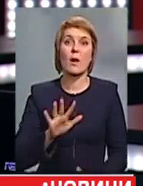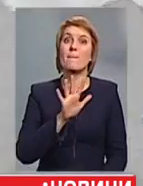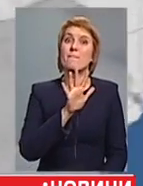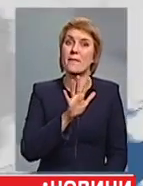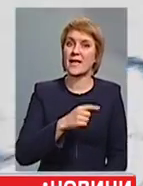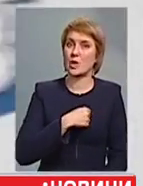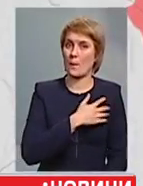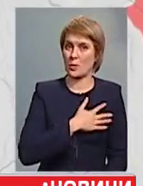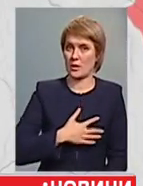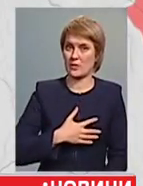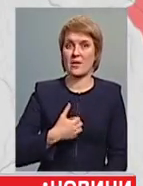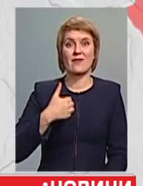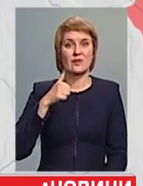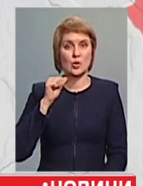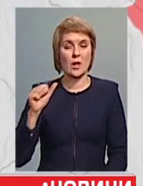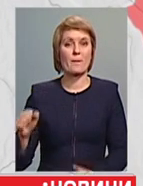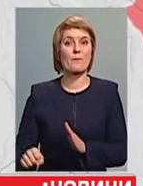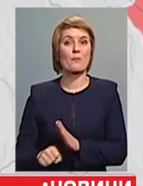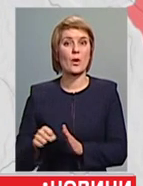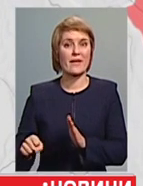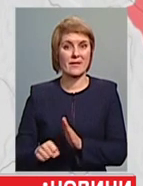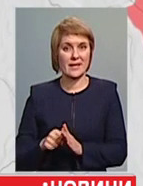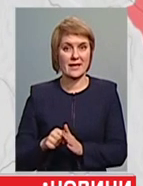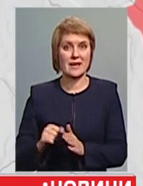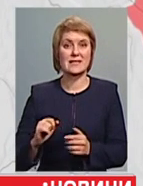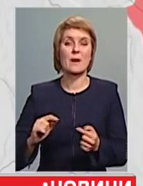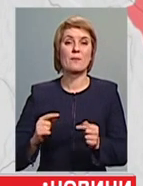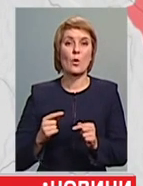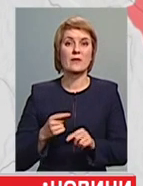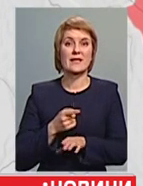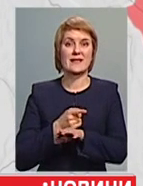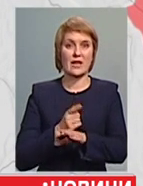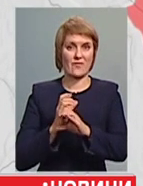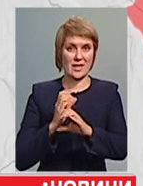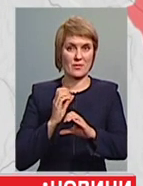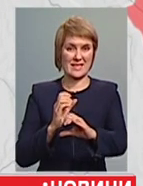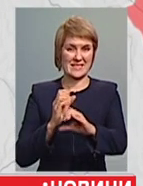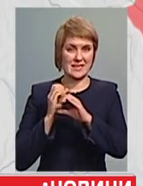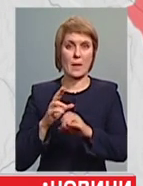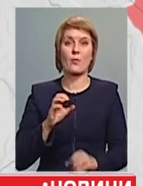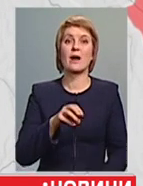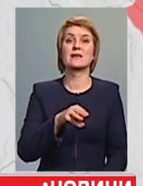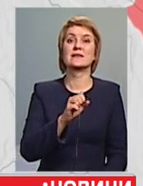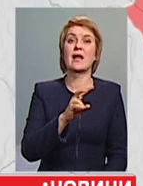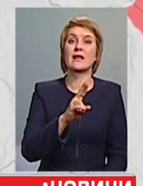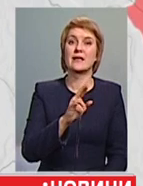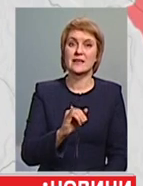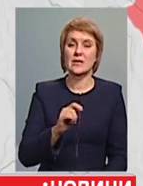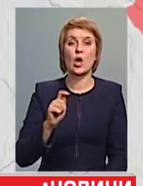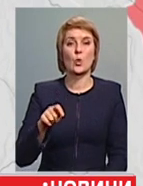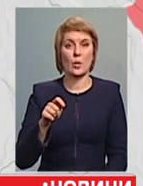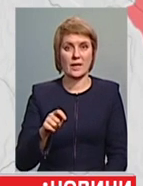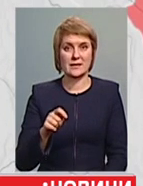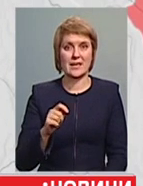вчора бойовики з протилежного берега Сіверського Дінця з протитанкового гранатомета стріляли по станиці Луганській. З мінометів цілили